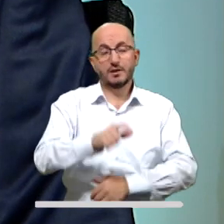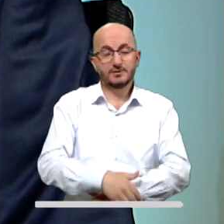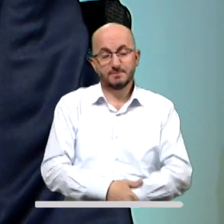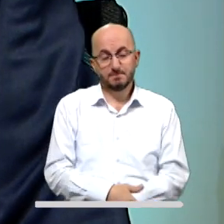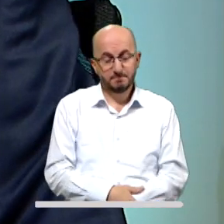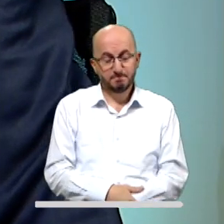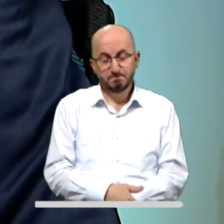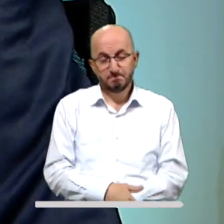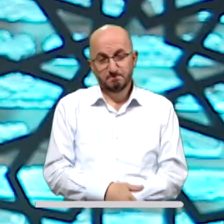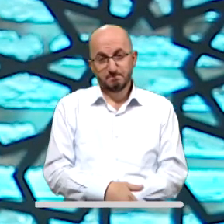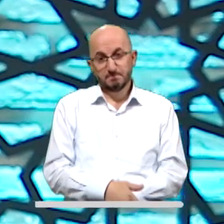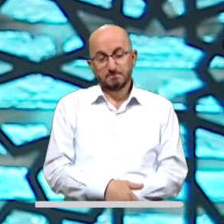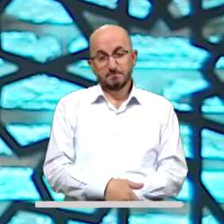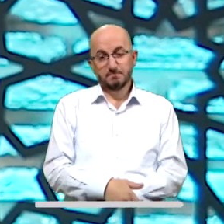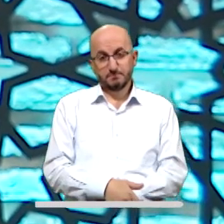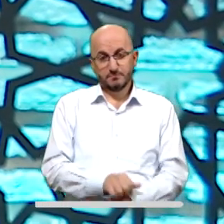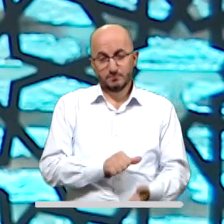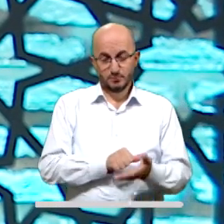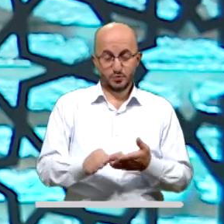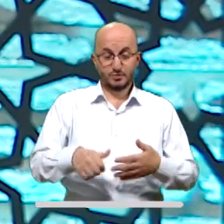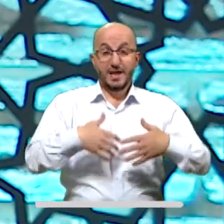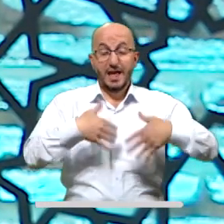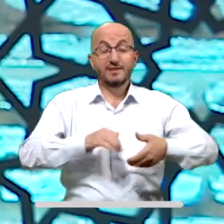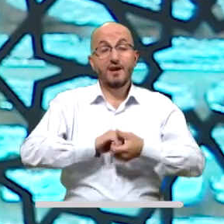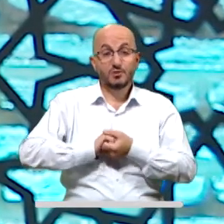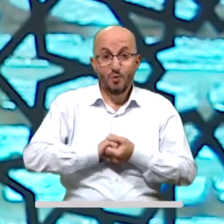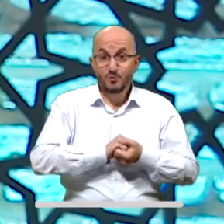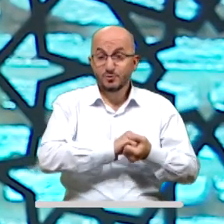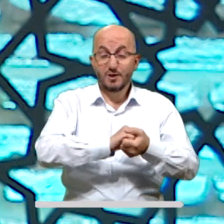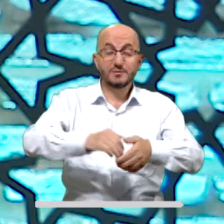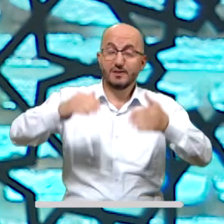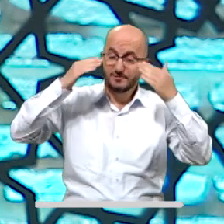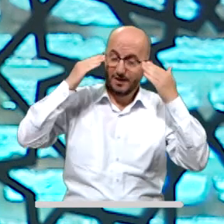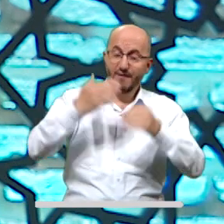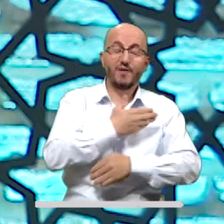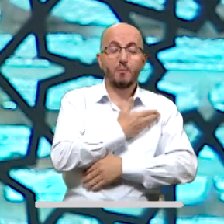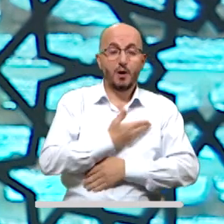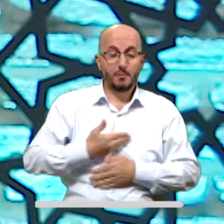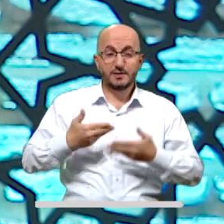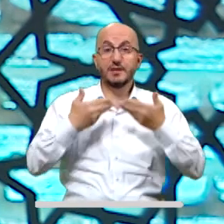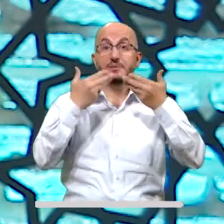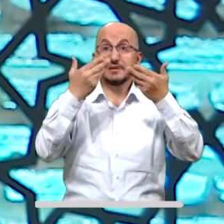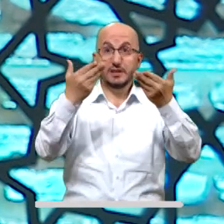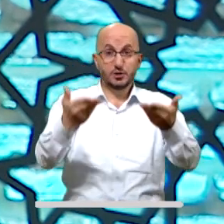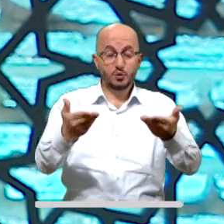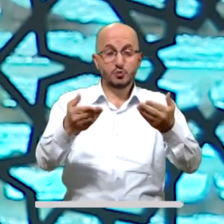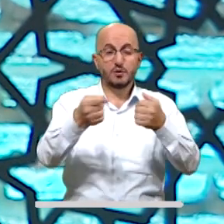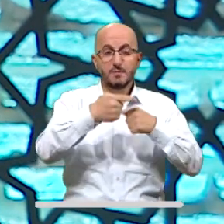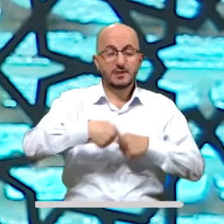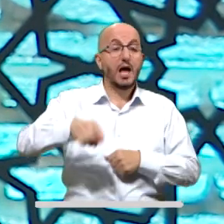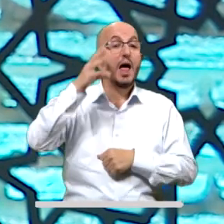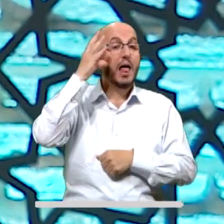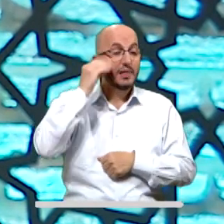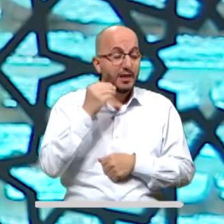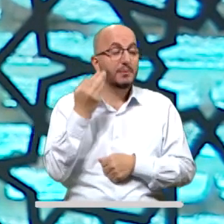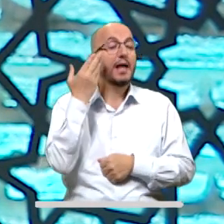hocam. Çok teşekkürler. Bütün engelli dostlarımıza da selam ve muhabbetlerimizi iletiyoruz. Bizi anlayabilen,